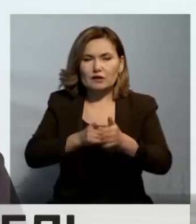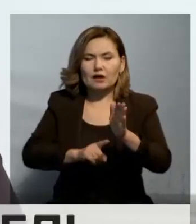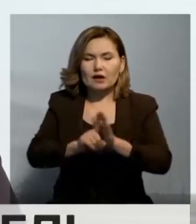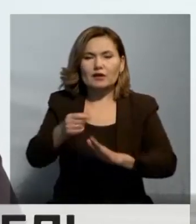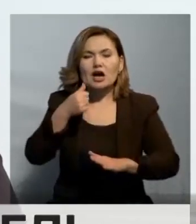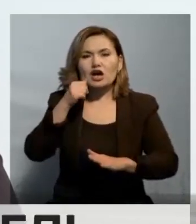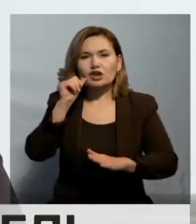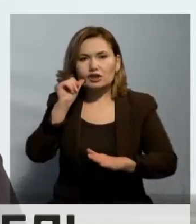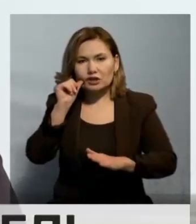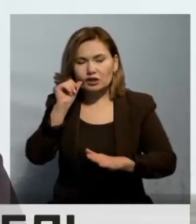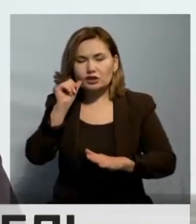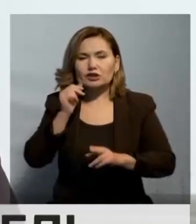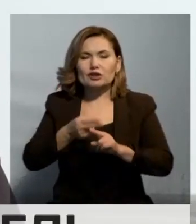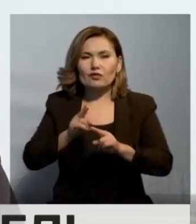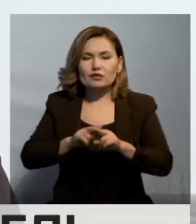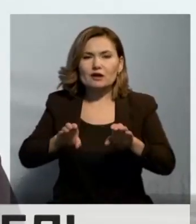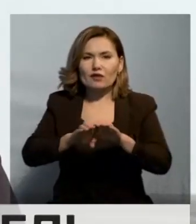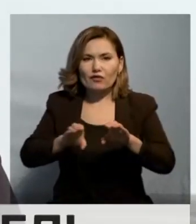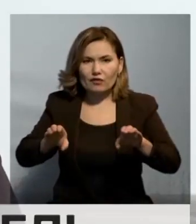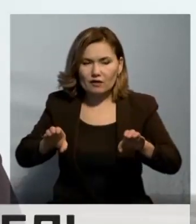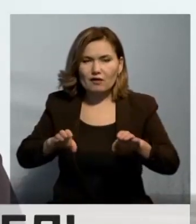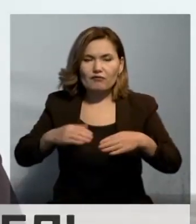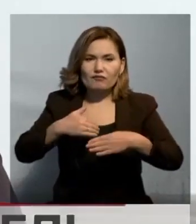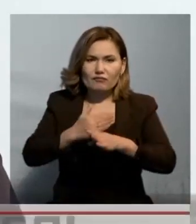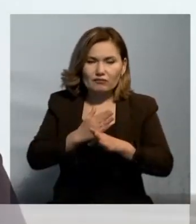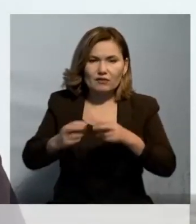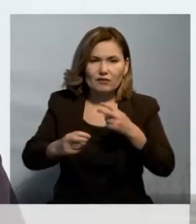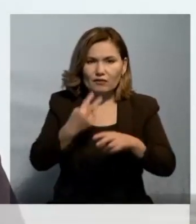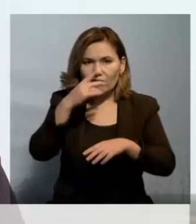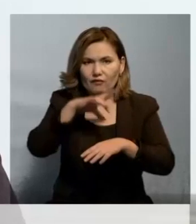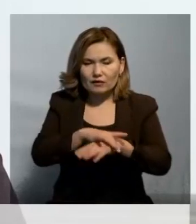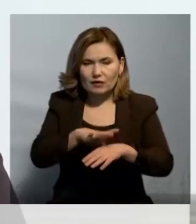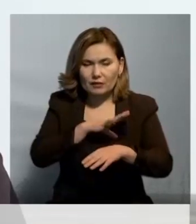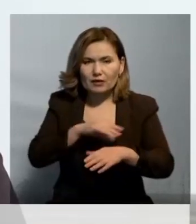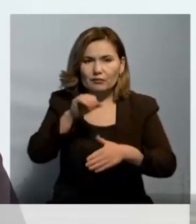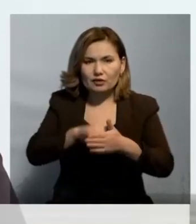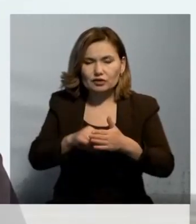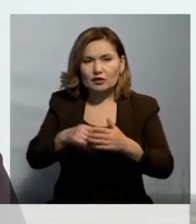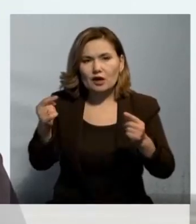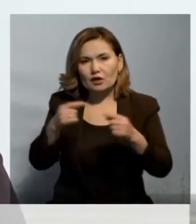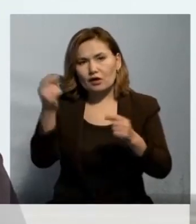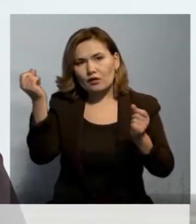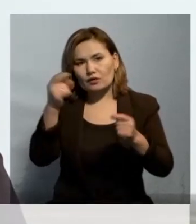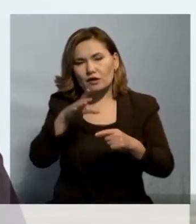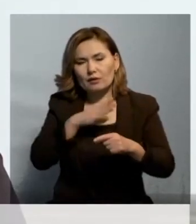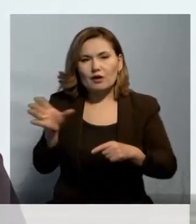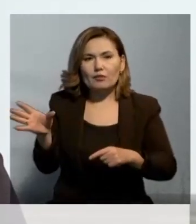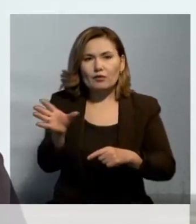Кеше ғана тапты, оны ең үлкен судың кету жерін. Қазіргі уақытта